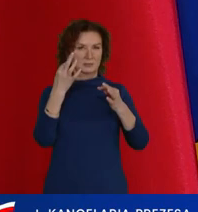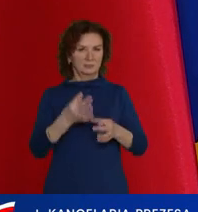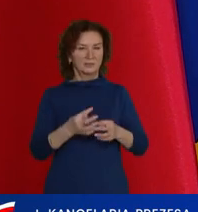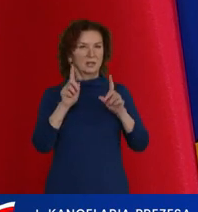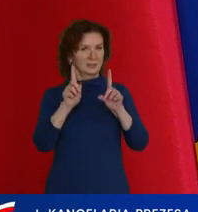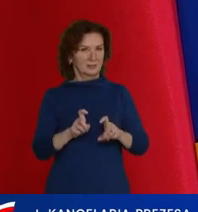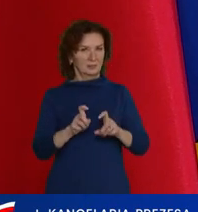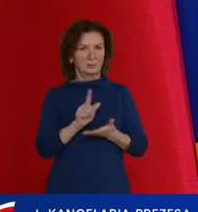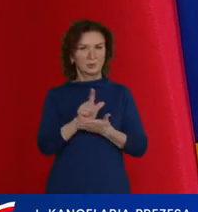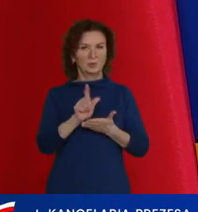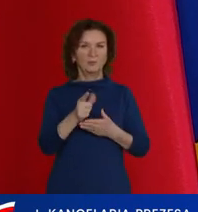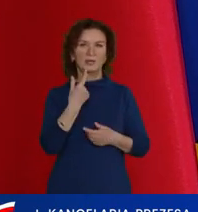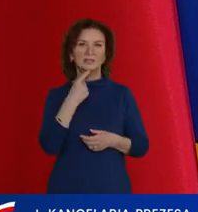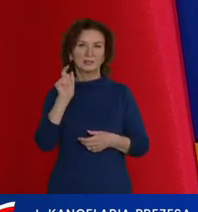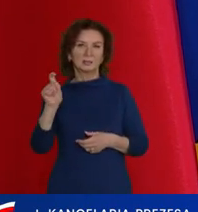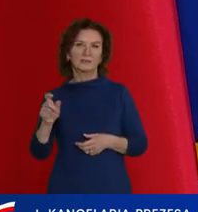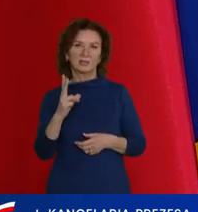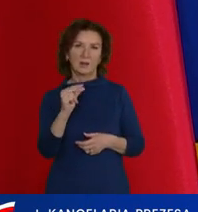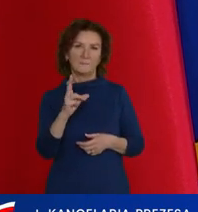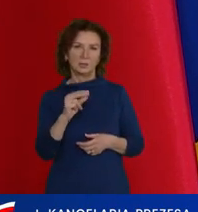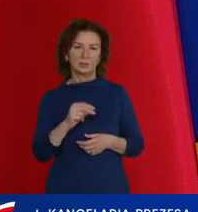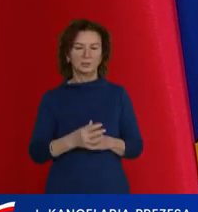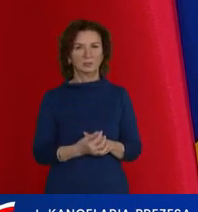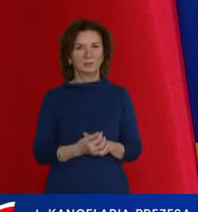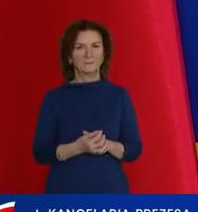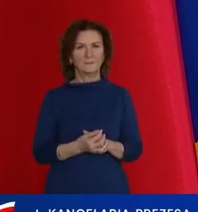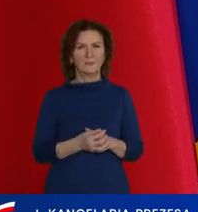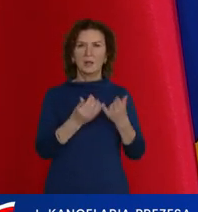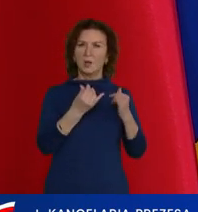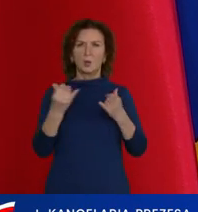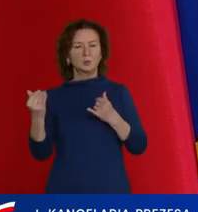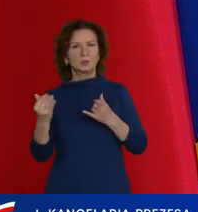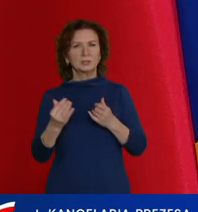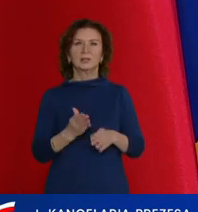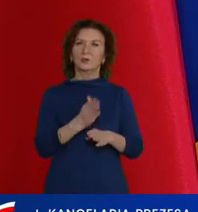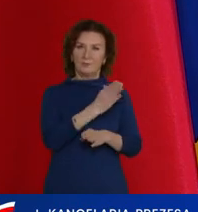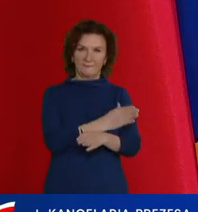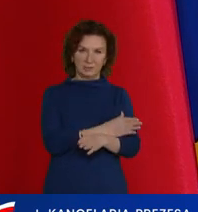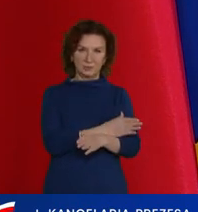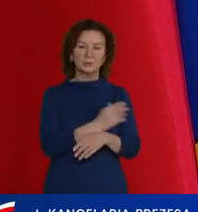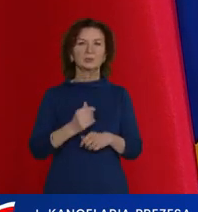12 kwietnia w poniedziałek i różnica w stosunku do poprzednich